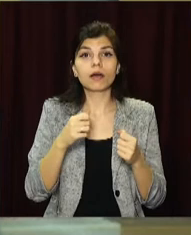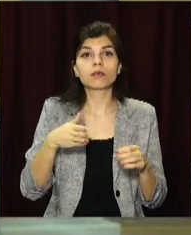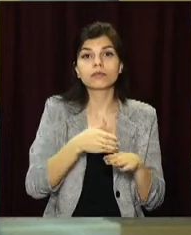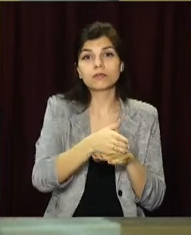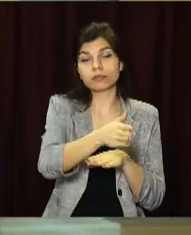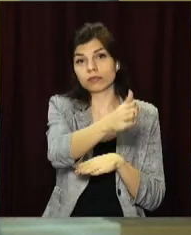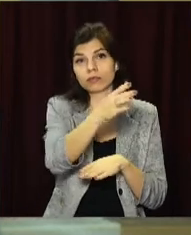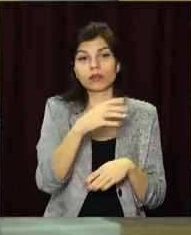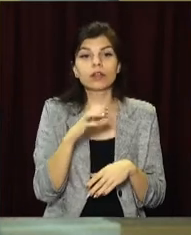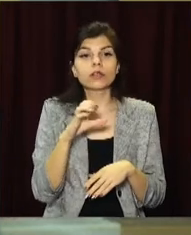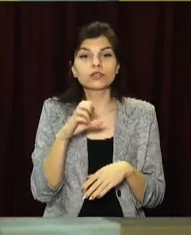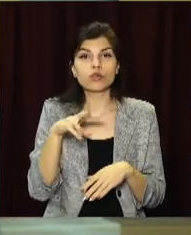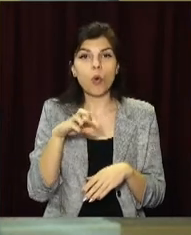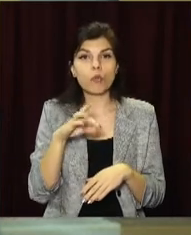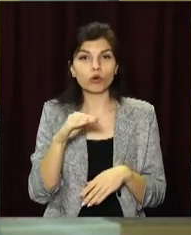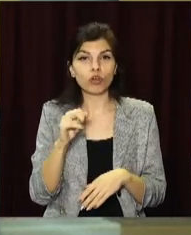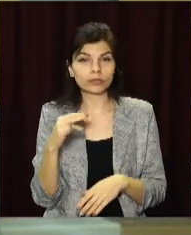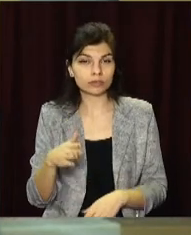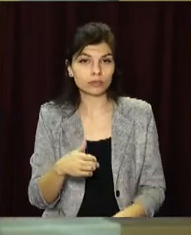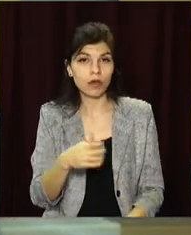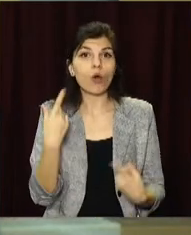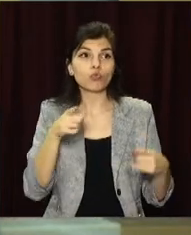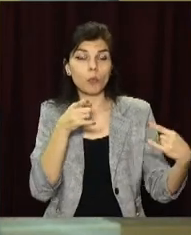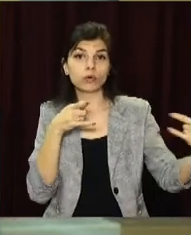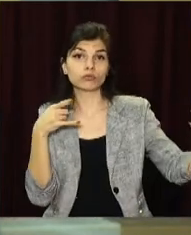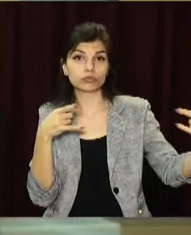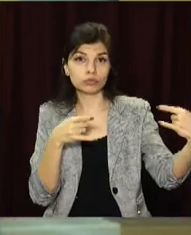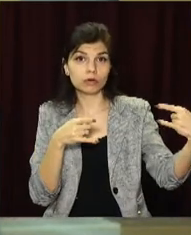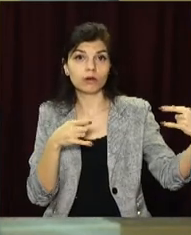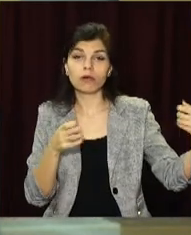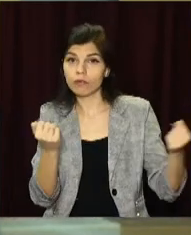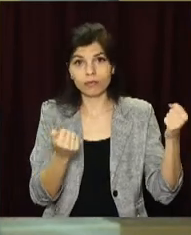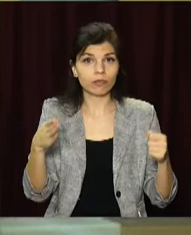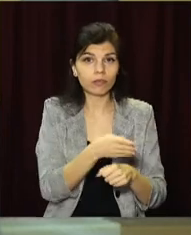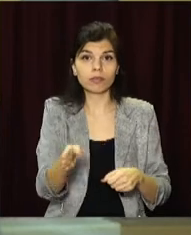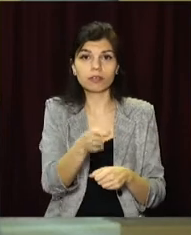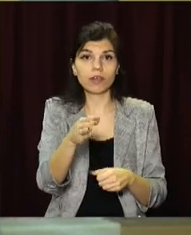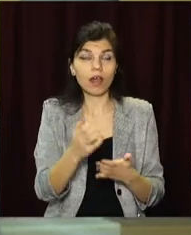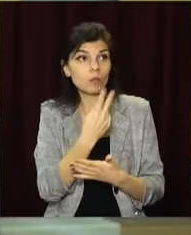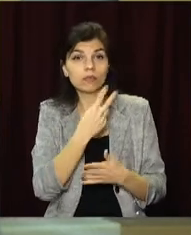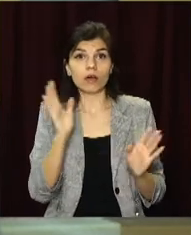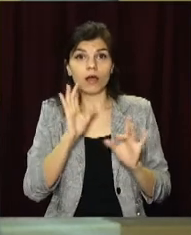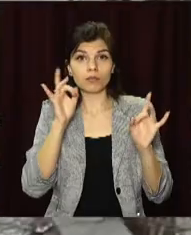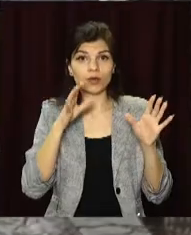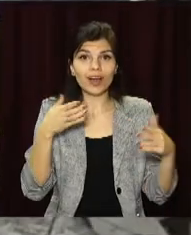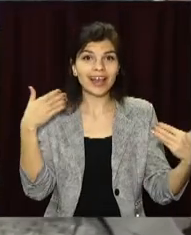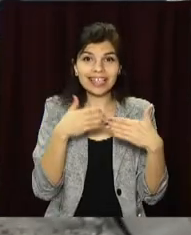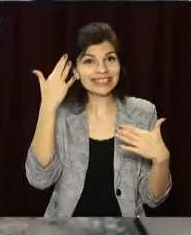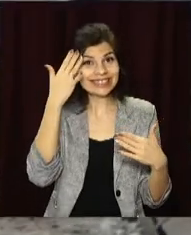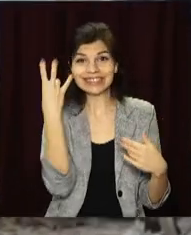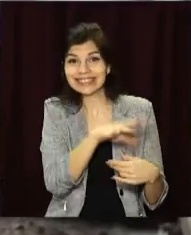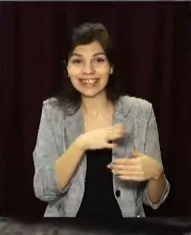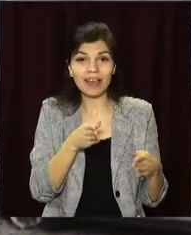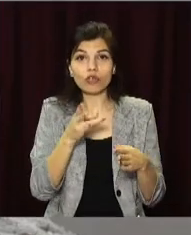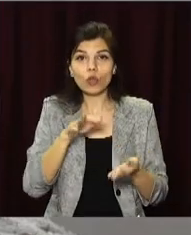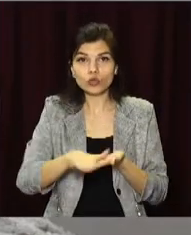бік Слобожанського проспекту. Поруч рухалося інше авто, водій якого вильнув. Водій Кія спробував уникнути зіткнення, але автівку занесло на